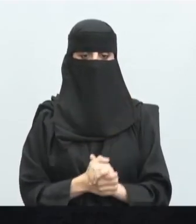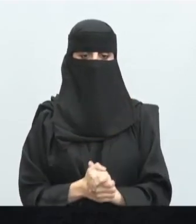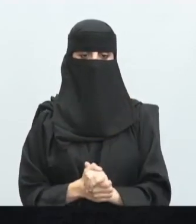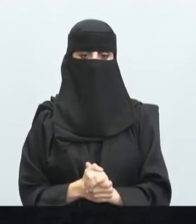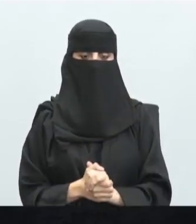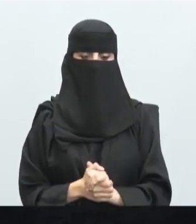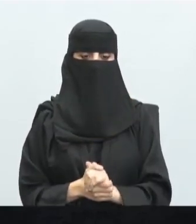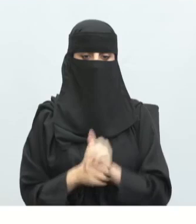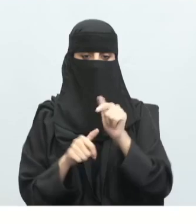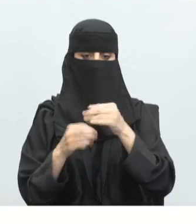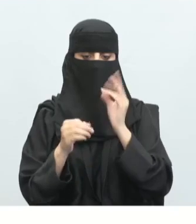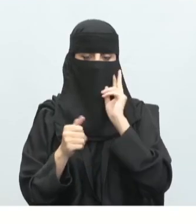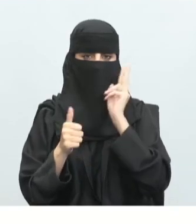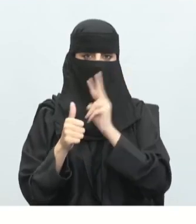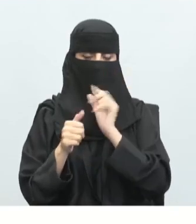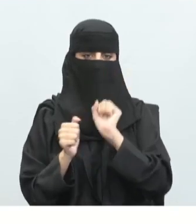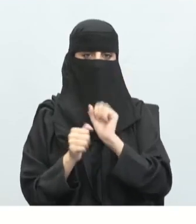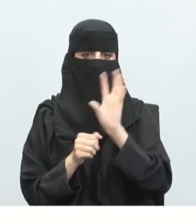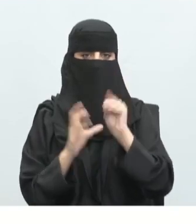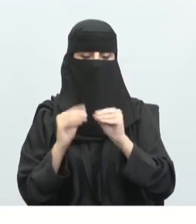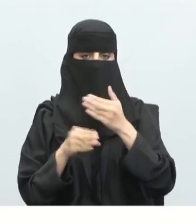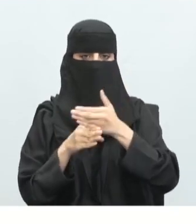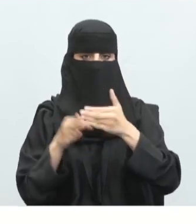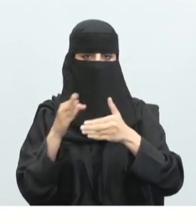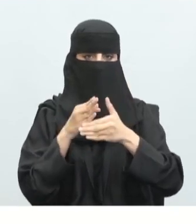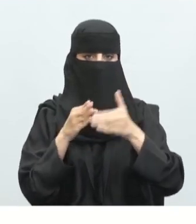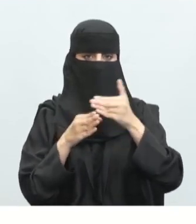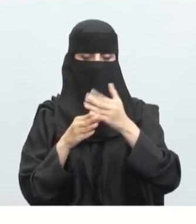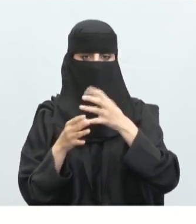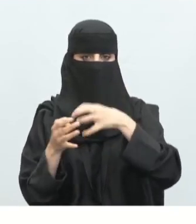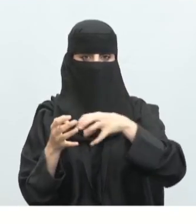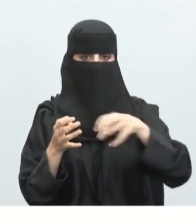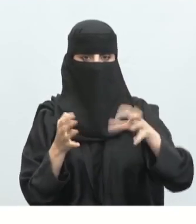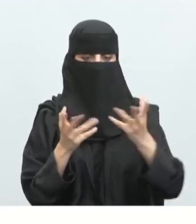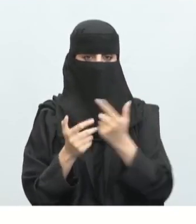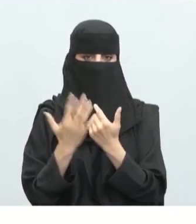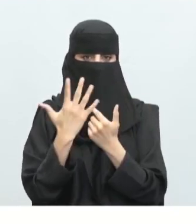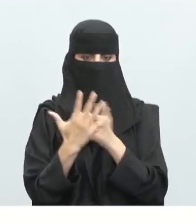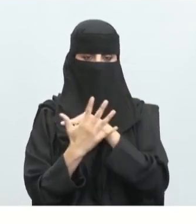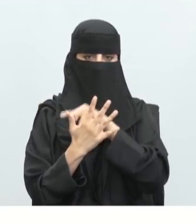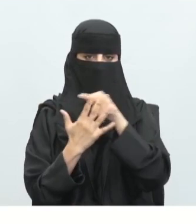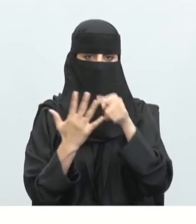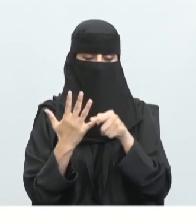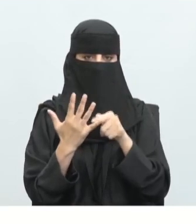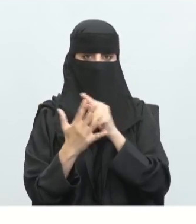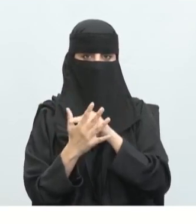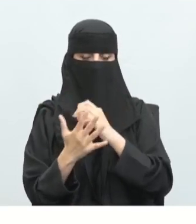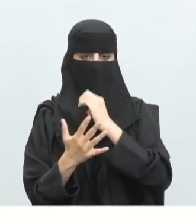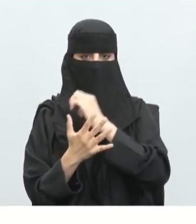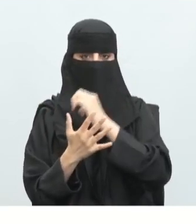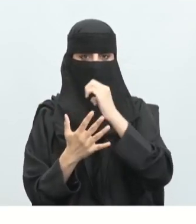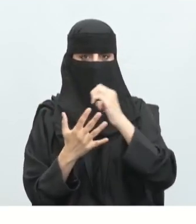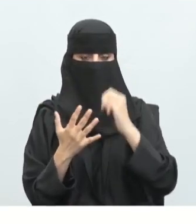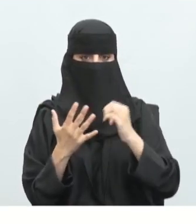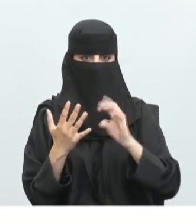هنا ايها الابطال تبنى القصه من عناصر خمس يمكن تحليلها بالاجابه عن الاسئله